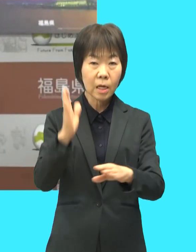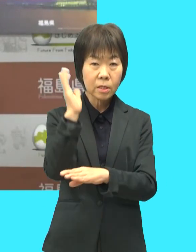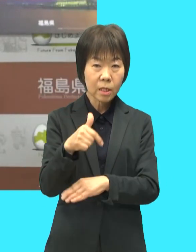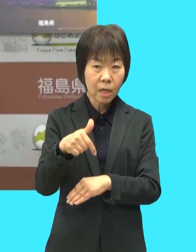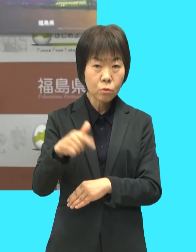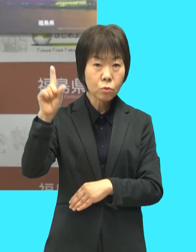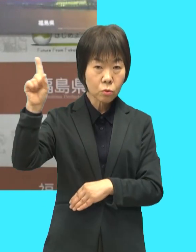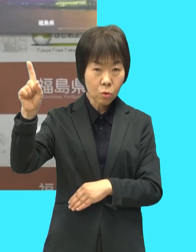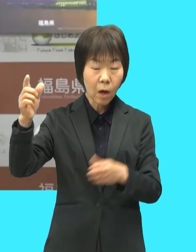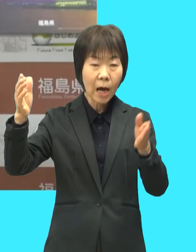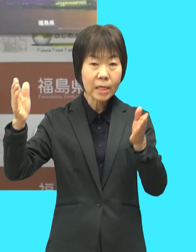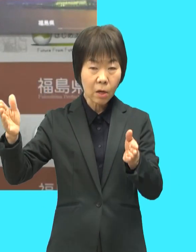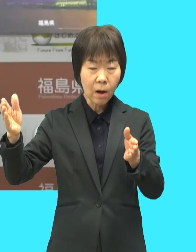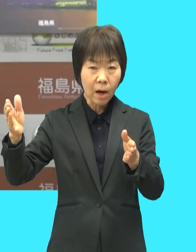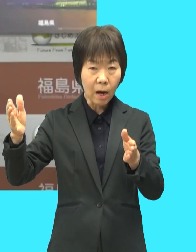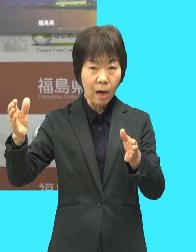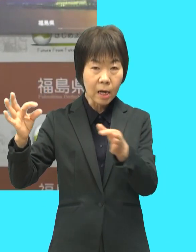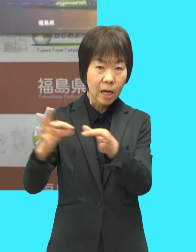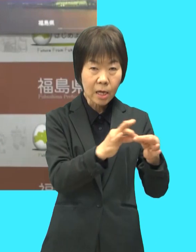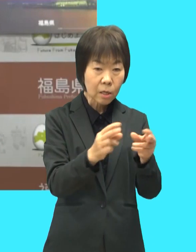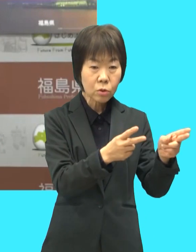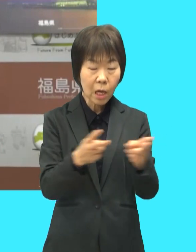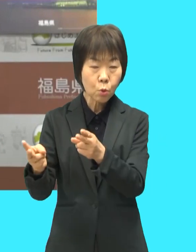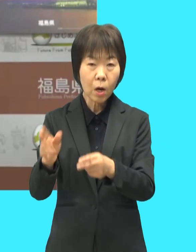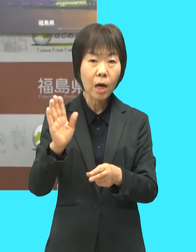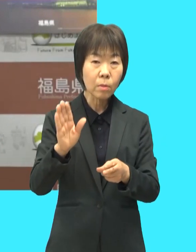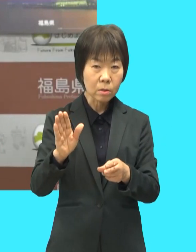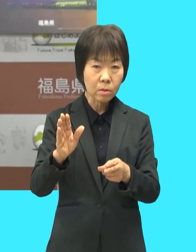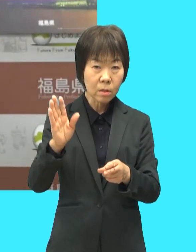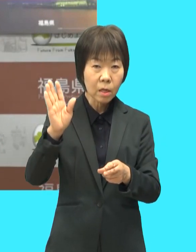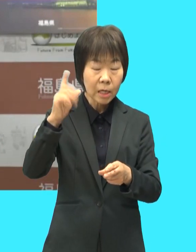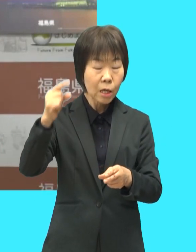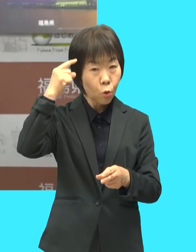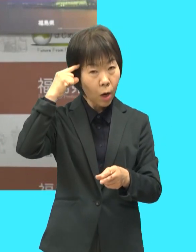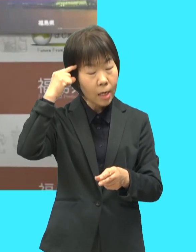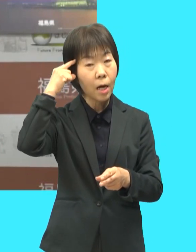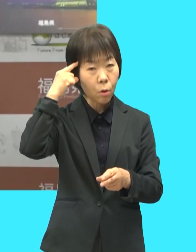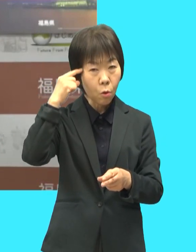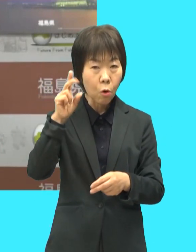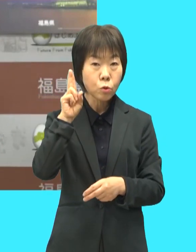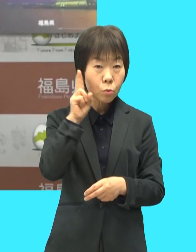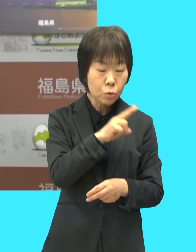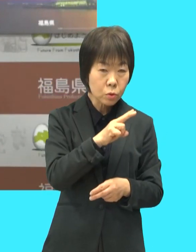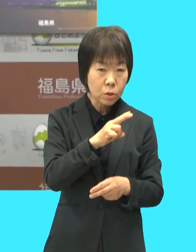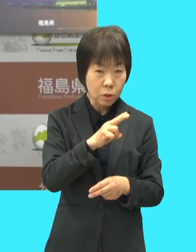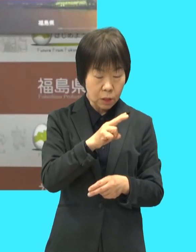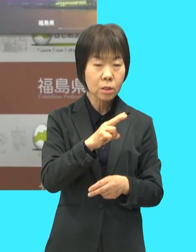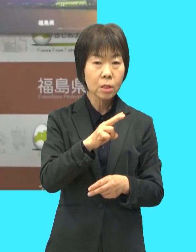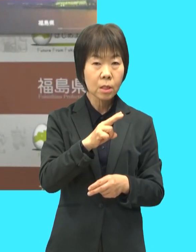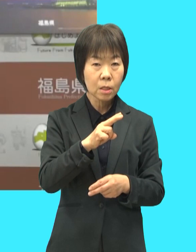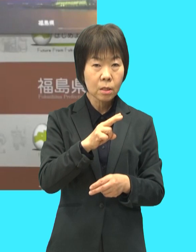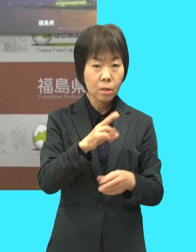との間ではリエゾンという制度が出来上がっておりまして、県の意向というものを速やかにその日のうち